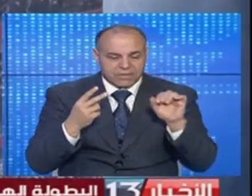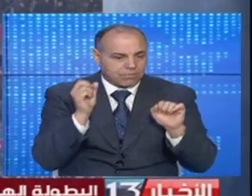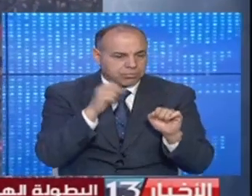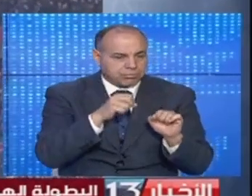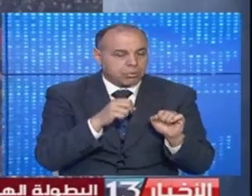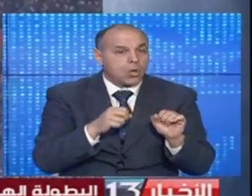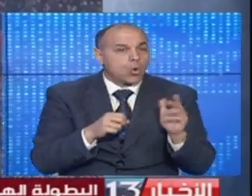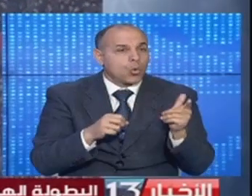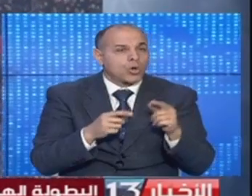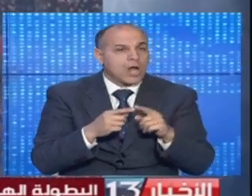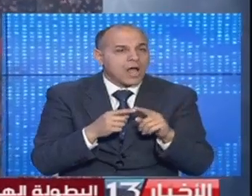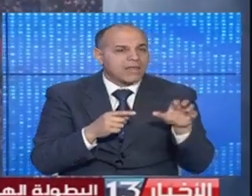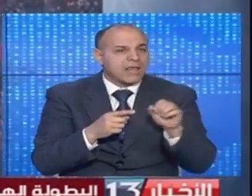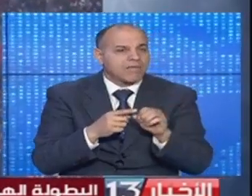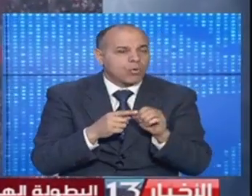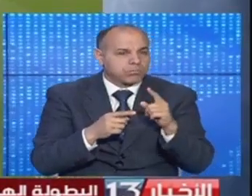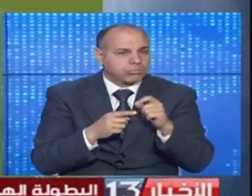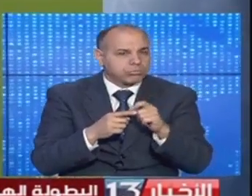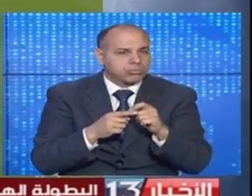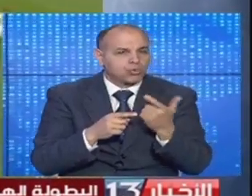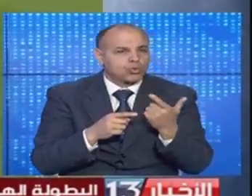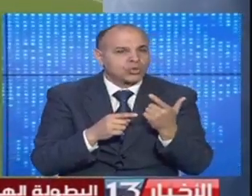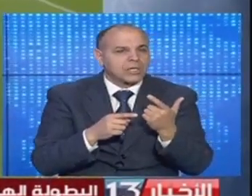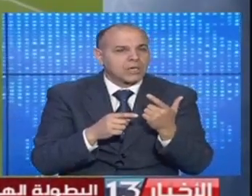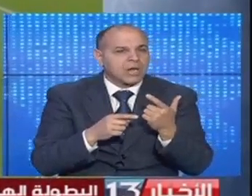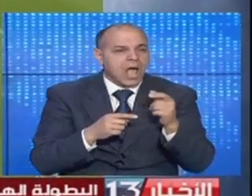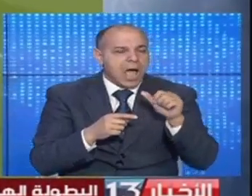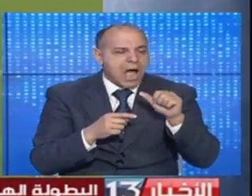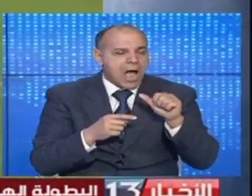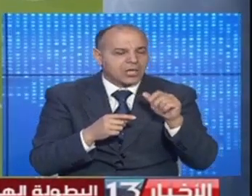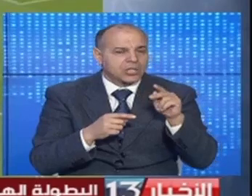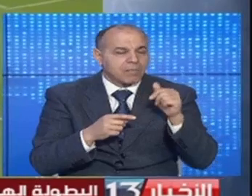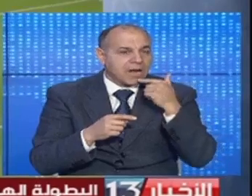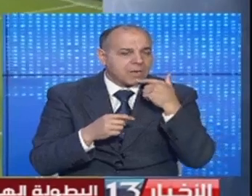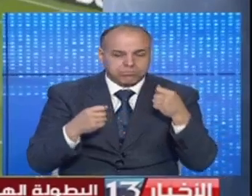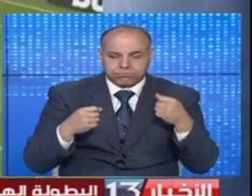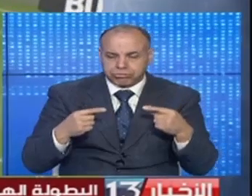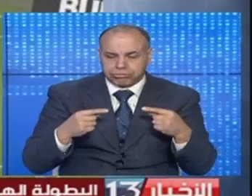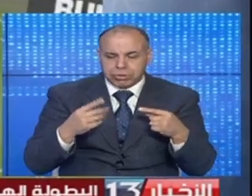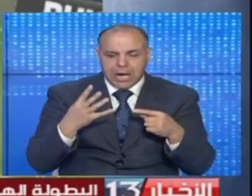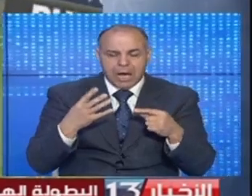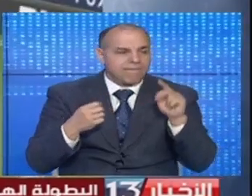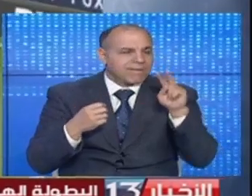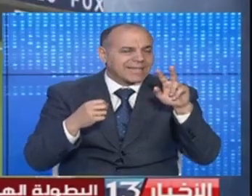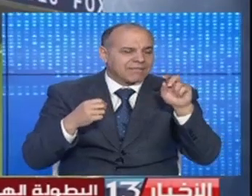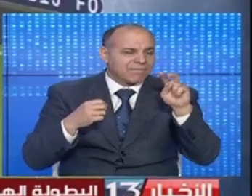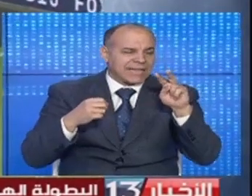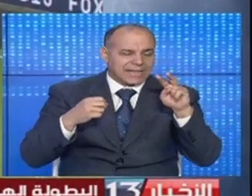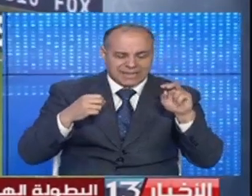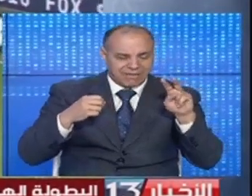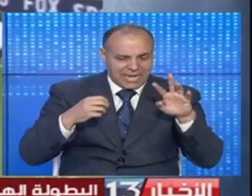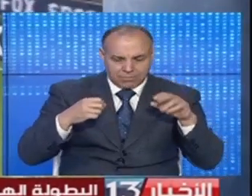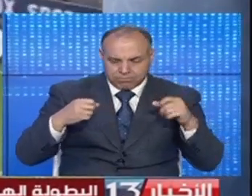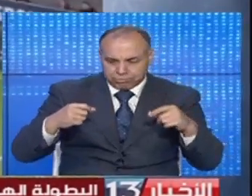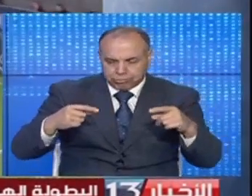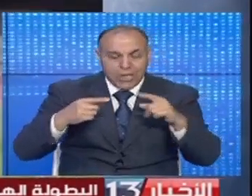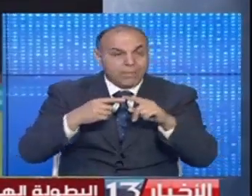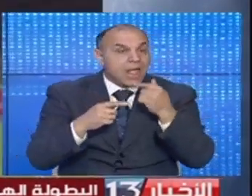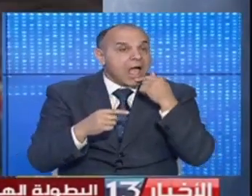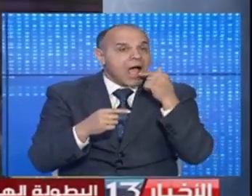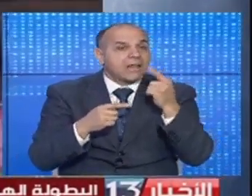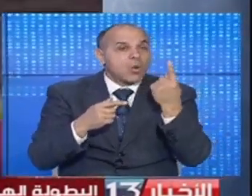ارضه امام ضيفه العنيد وملاحقه مباشره في كلمه موجهه الجوله الرابعه والعشرين واكمل تقدما مبكرا